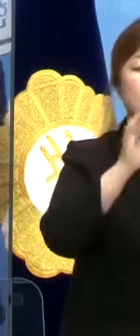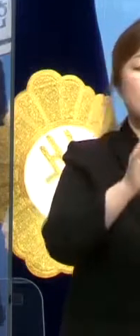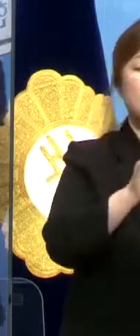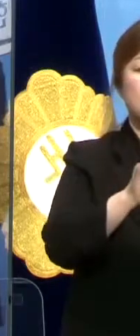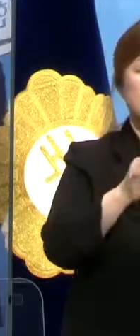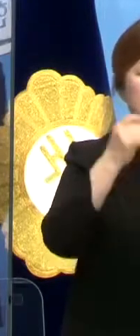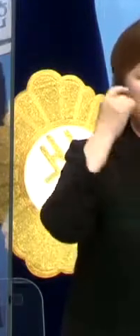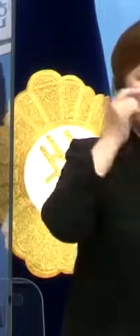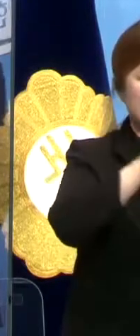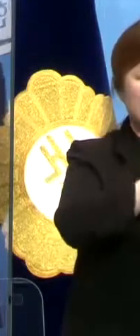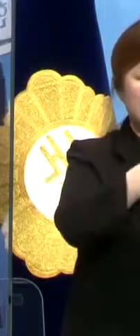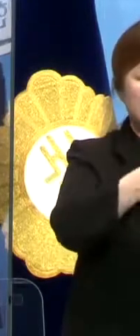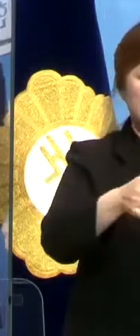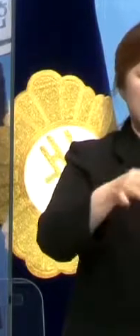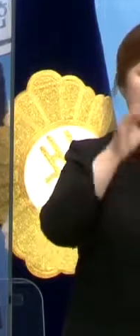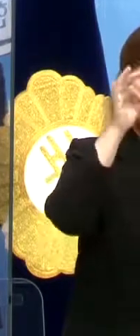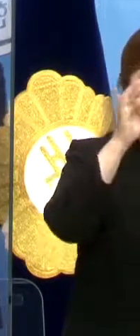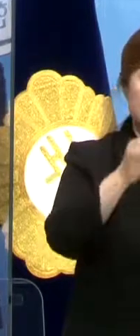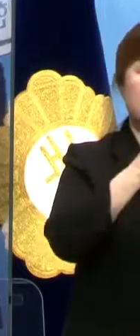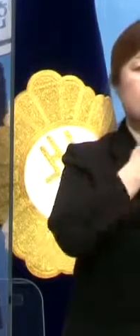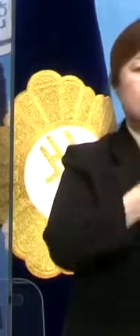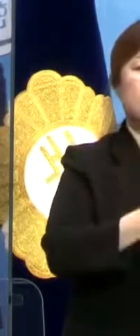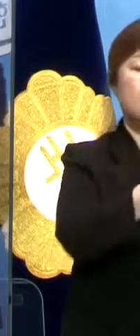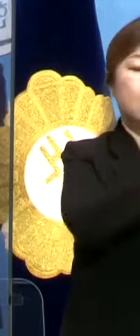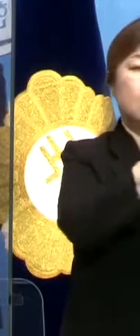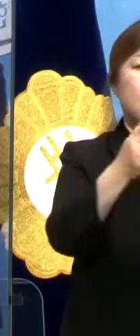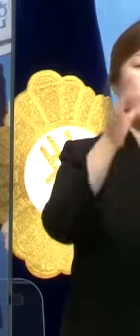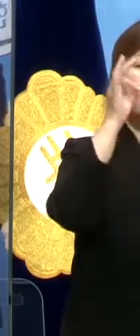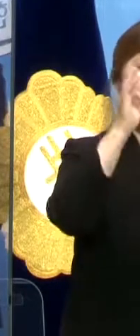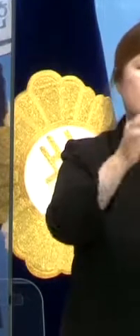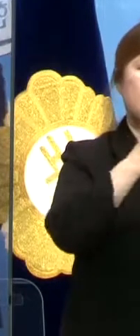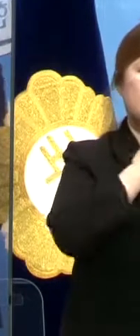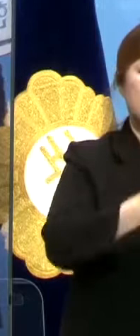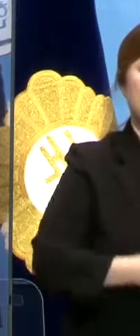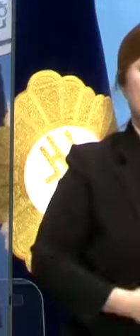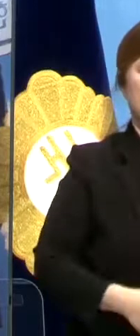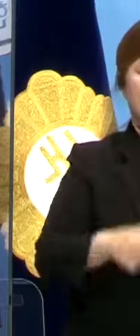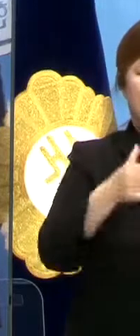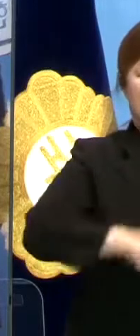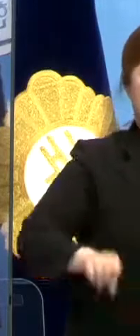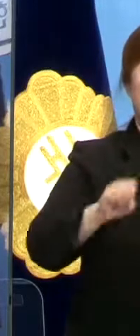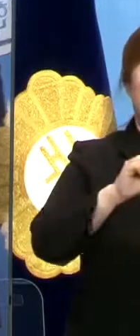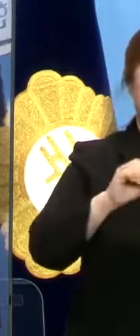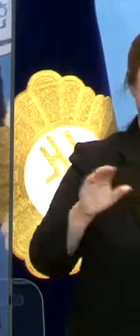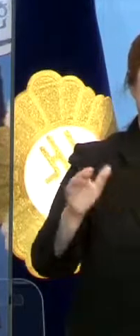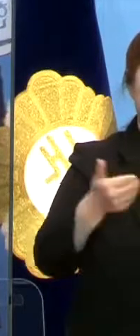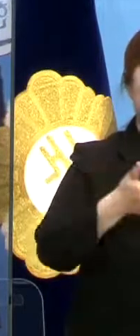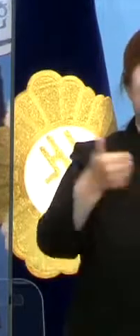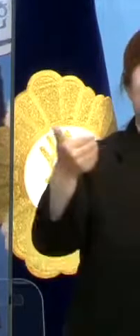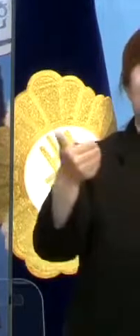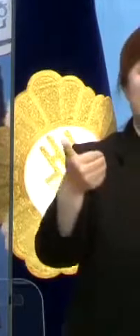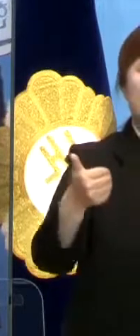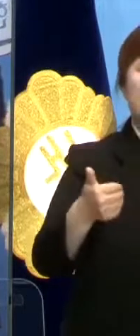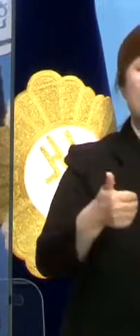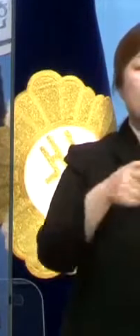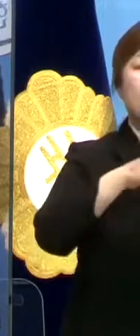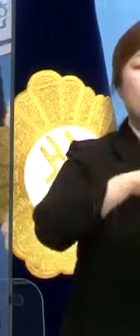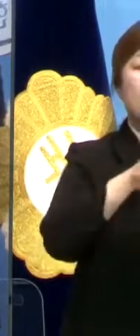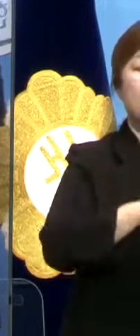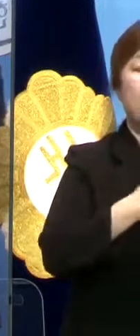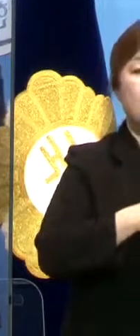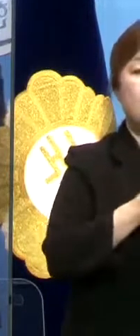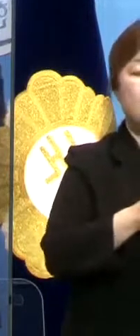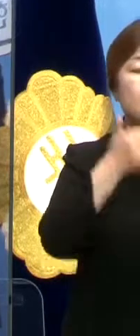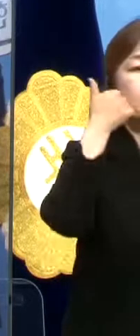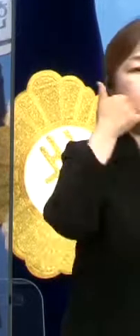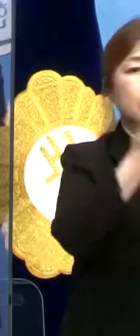싶습니다 너무너무 보고싶습니다 아들이 일은 이 부모의 심정을 아시는 분이 여기 있을지는 모르지만 은